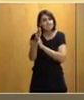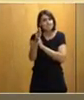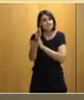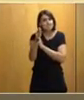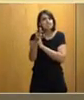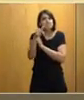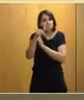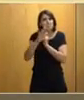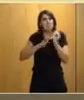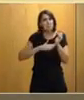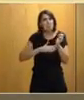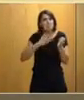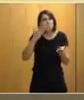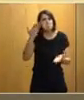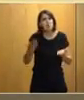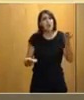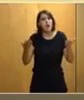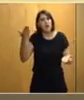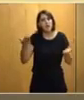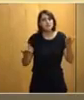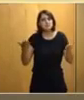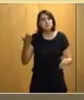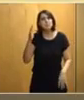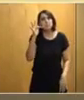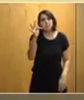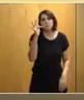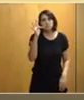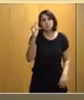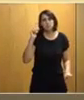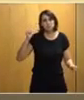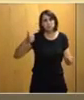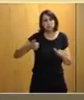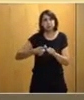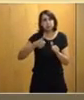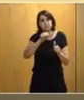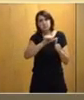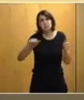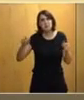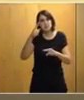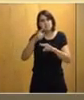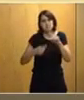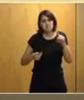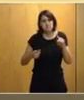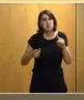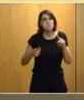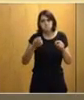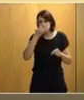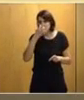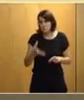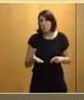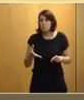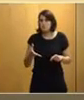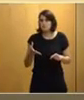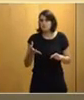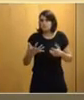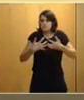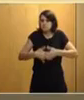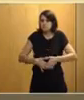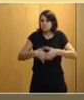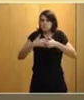podem fer un bon balanç a la primera setmana de funcionament. Els circuits han funcionat, doncs, de manera molt satisfactòries.